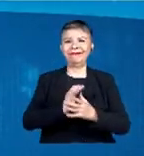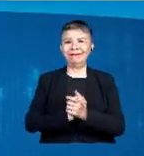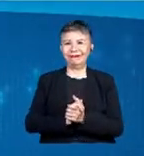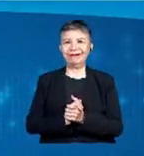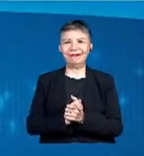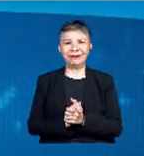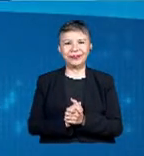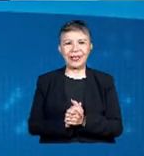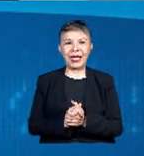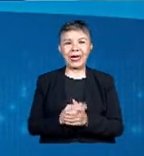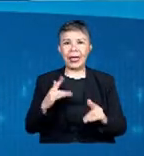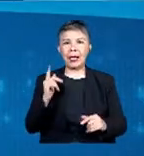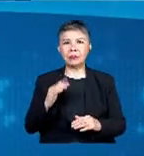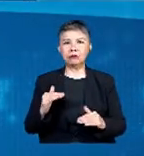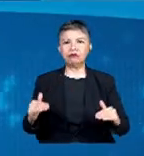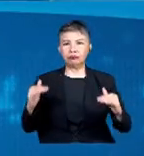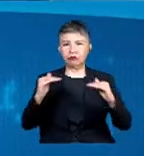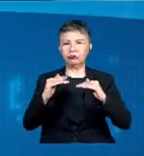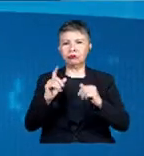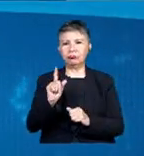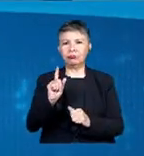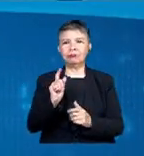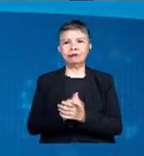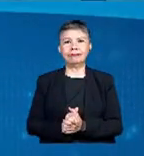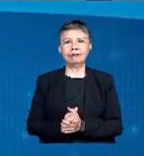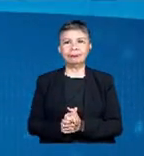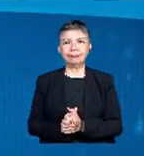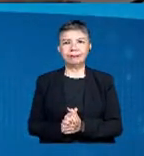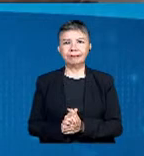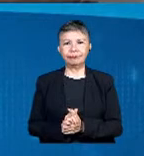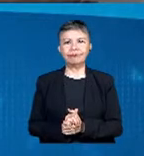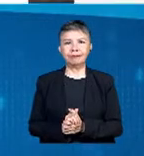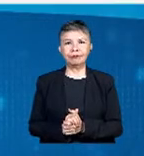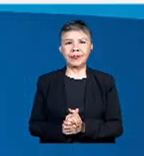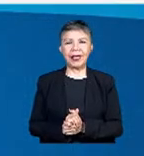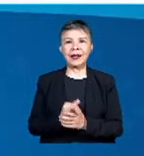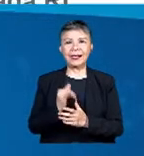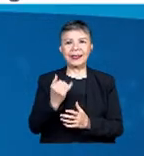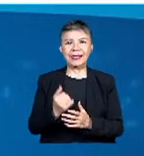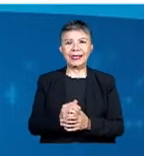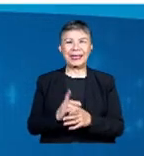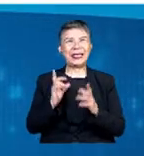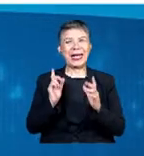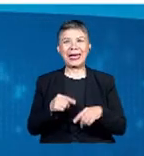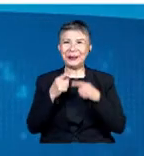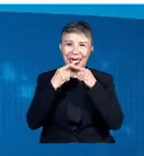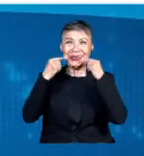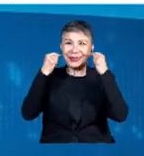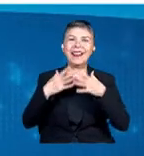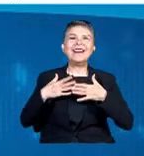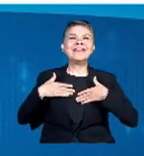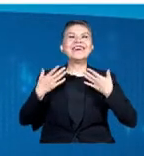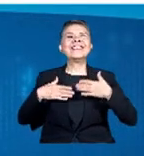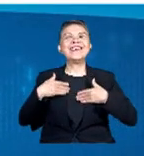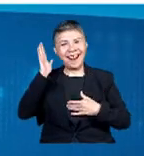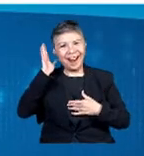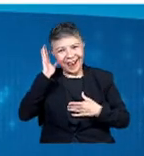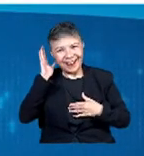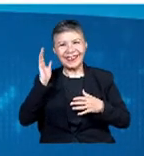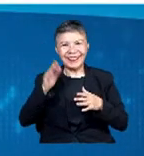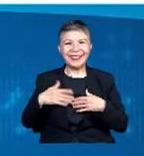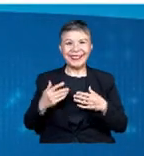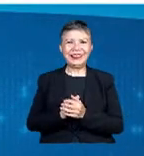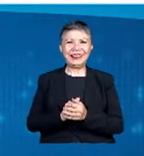kita menyetarakan mereka. Ya, baik Pak Menpora. Pada akhirnya kita bisa tersenyum luas dan juga besar begitu